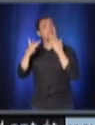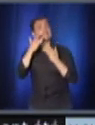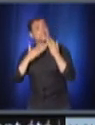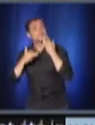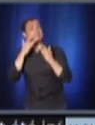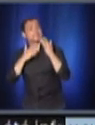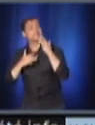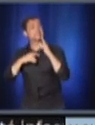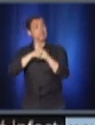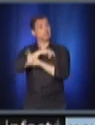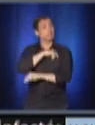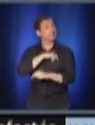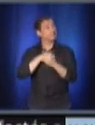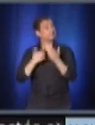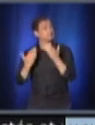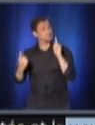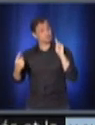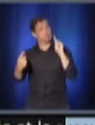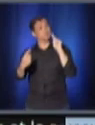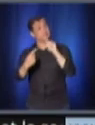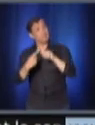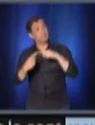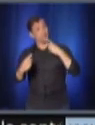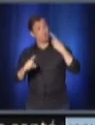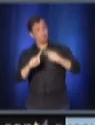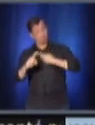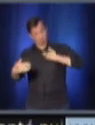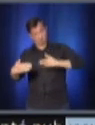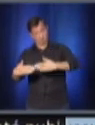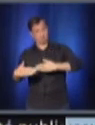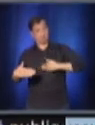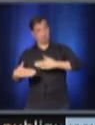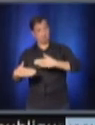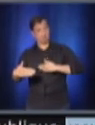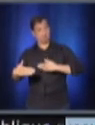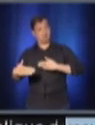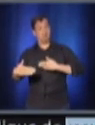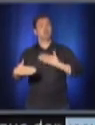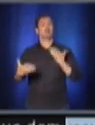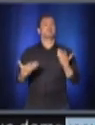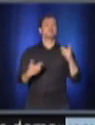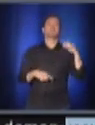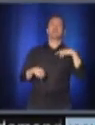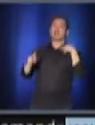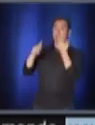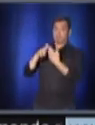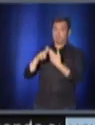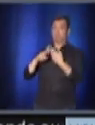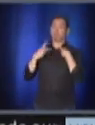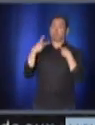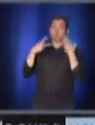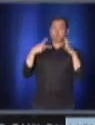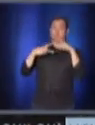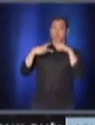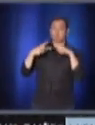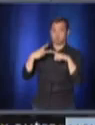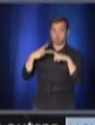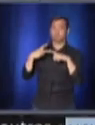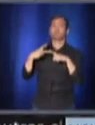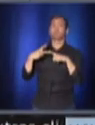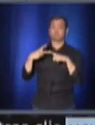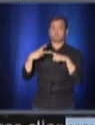au moins jusqu'à la fin du mois? Bon. C'est un très bon point, mais je vous dirais, il y a deux éléments. Il faut voir aussi qu'au cours